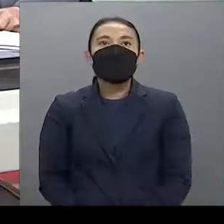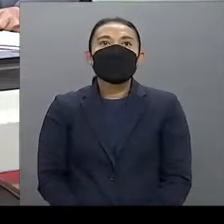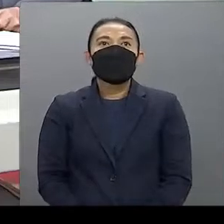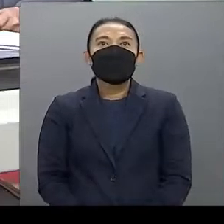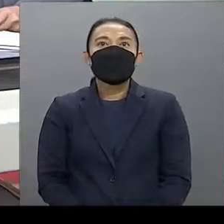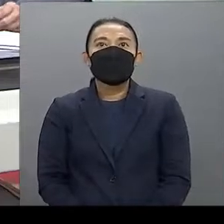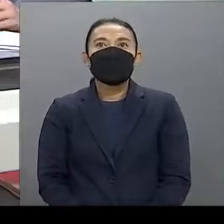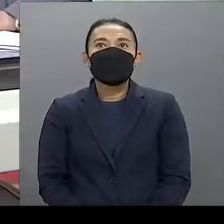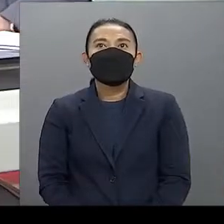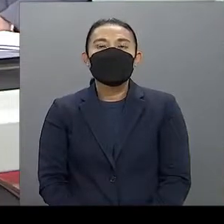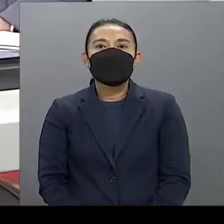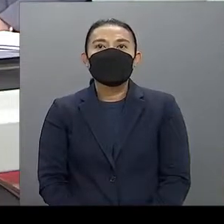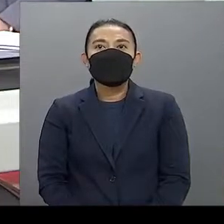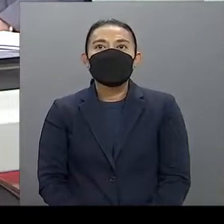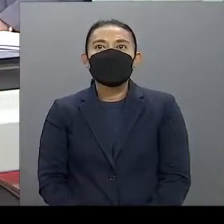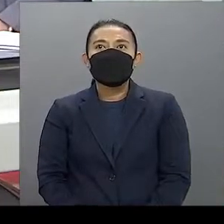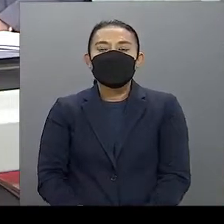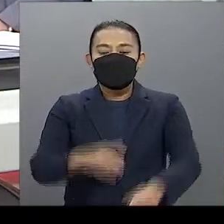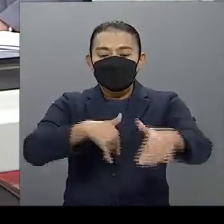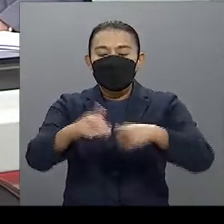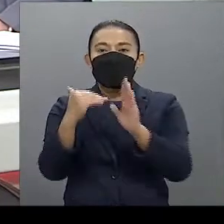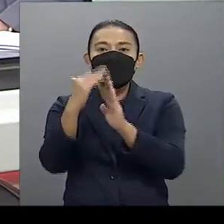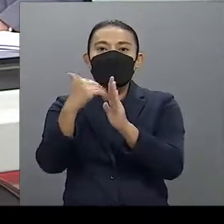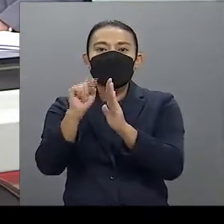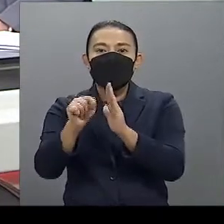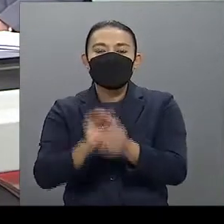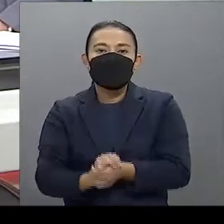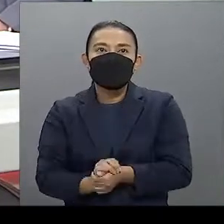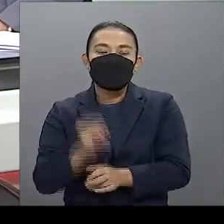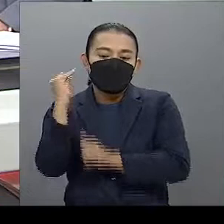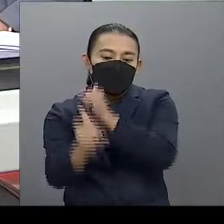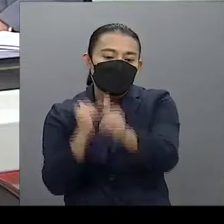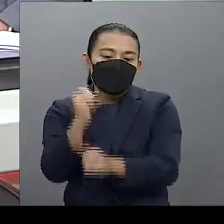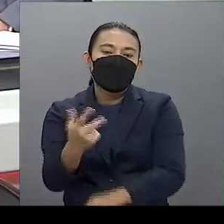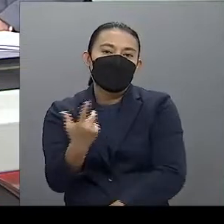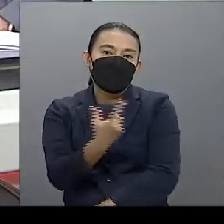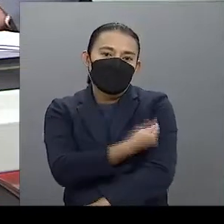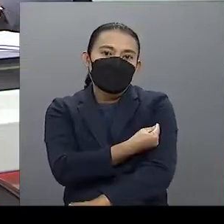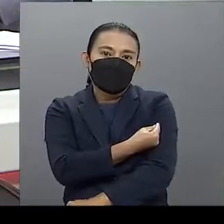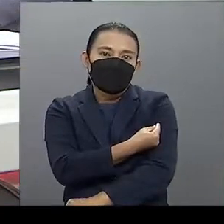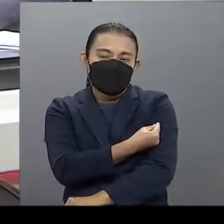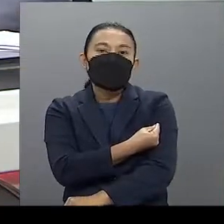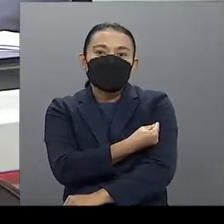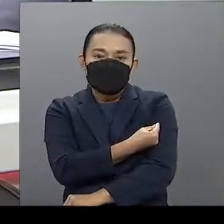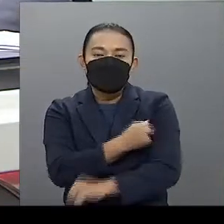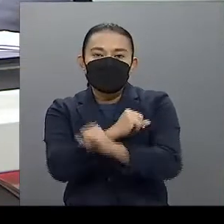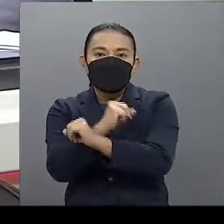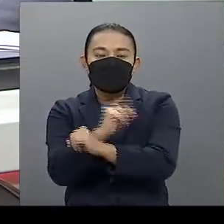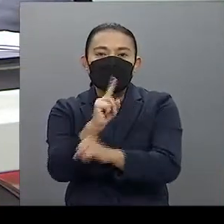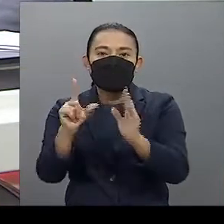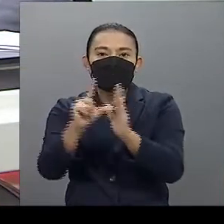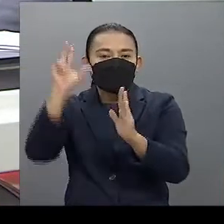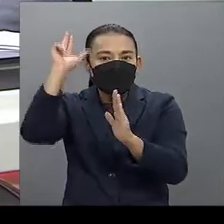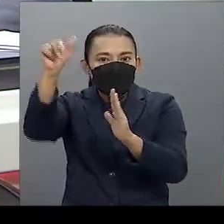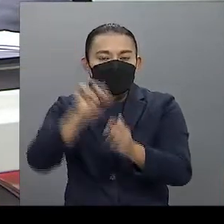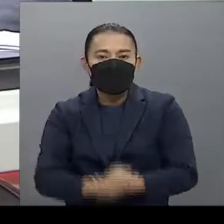นะครับประชาชนในพื้นที่พักเหนือก็ยังทยอยเข้ารับการฉีดวัคซีนป้องกันโค 19โดยเฉพาะจังหวัดลำปางครับมีการฉีดวัคซีน